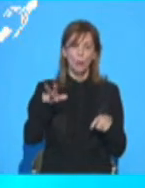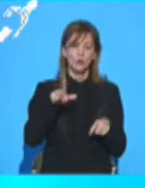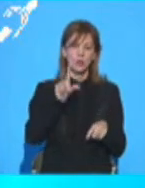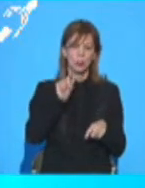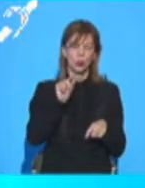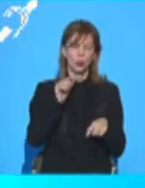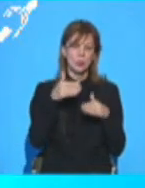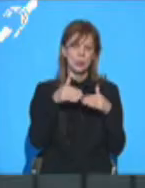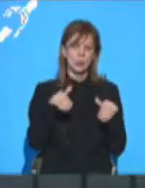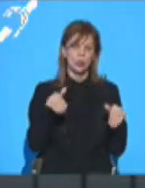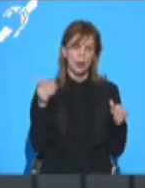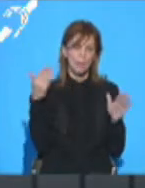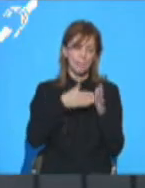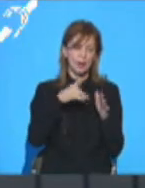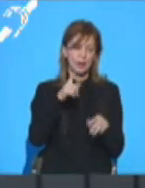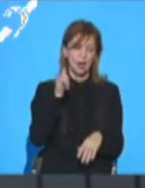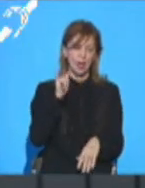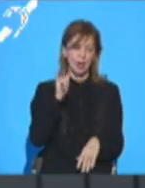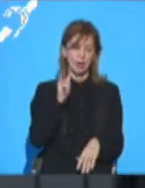lei.